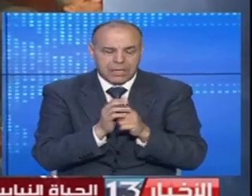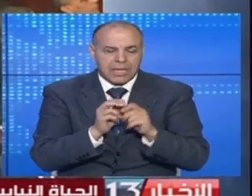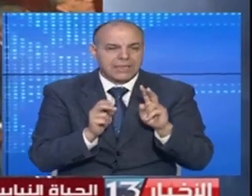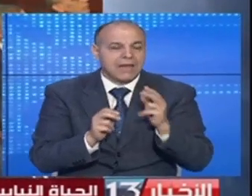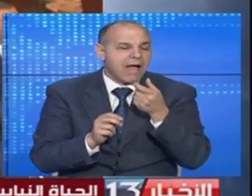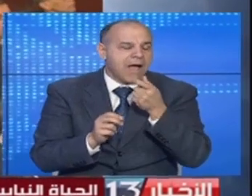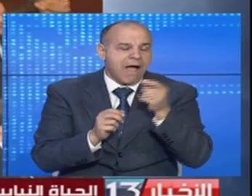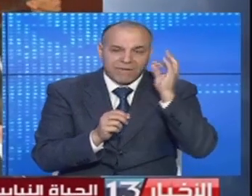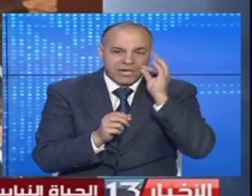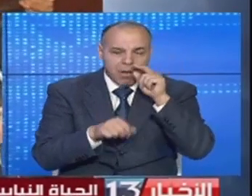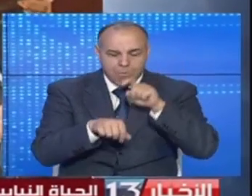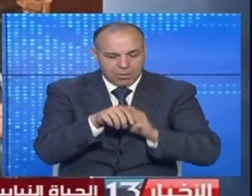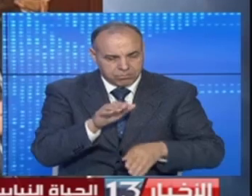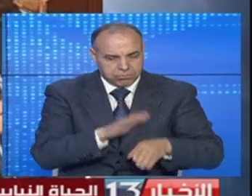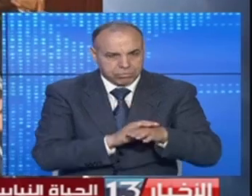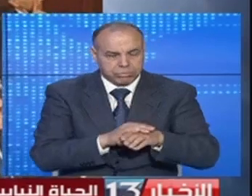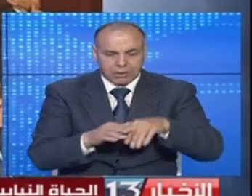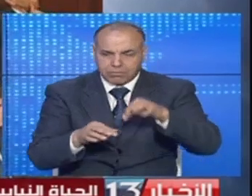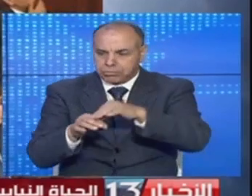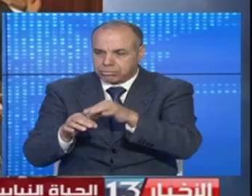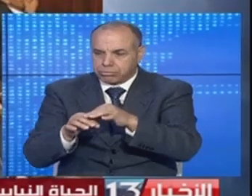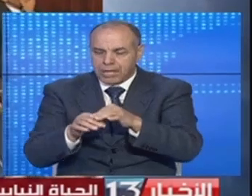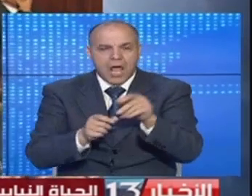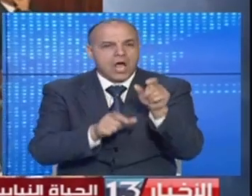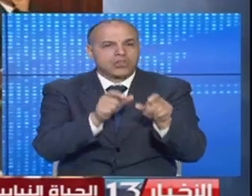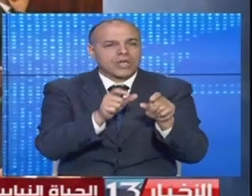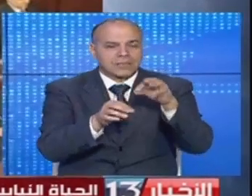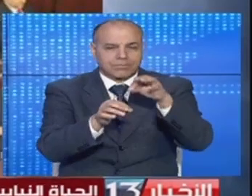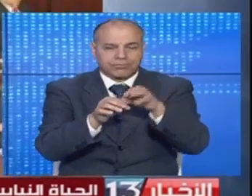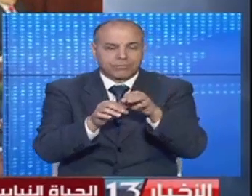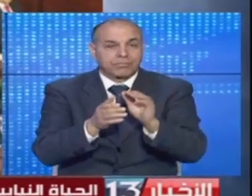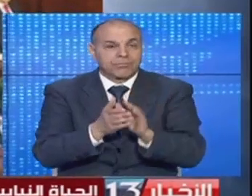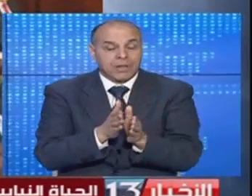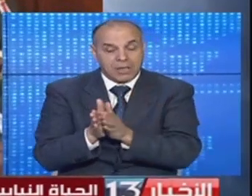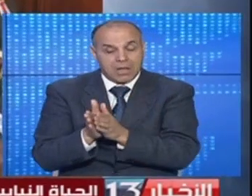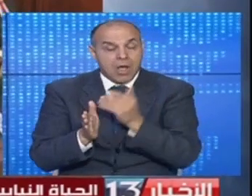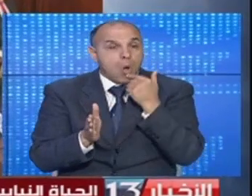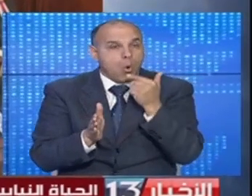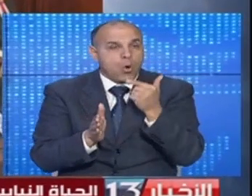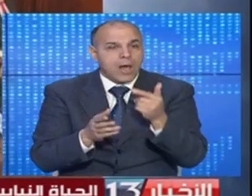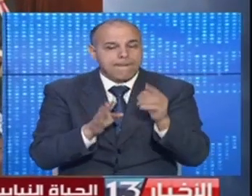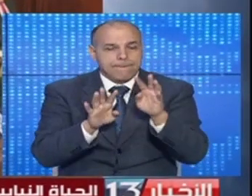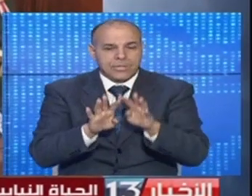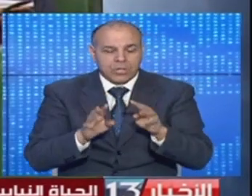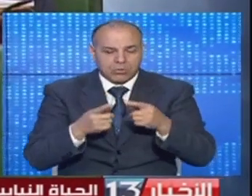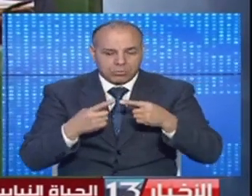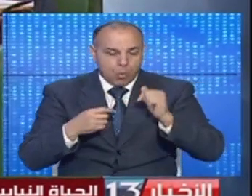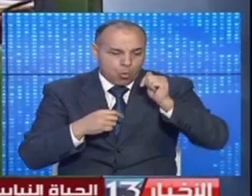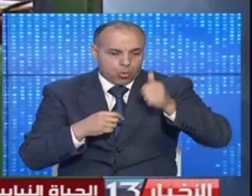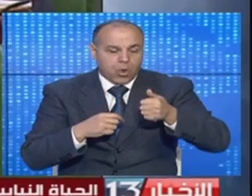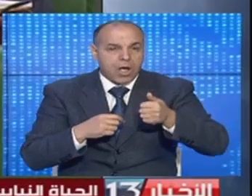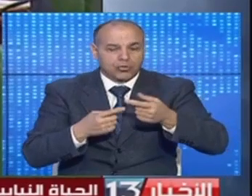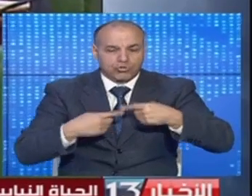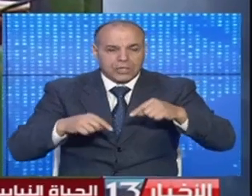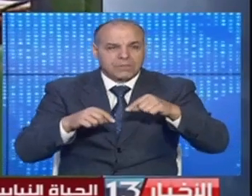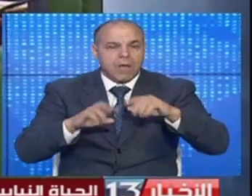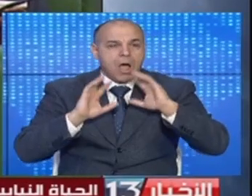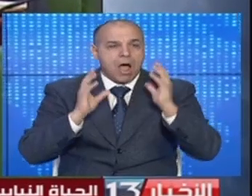موعدا لانطلاق جلسات التصويت على المرشحين وفي جانب اخر يعقد مجلس النواب غدا جلسه